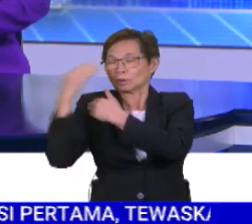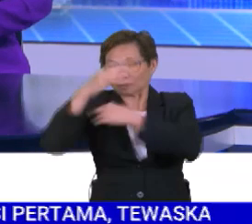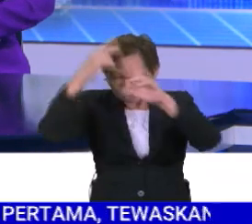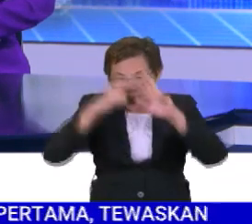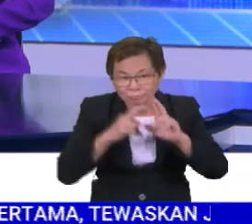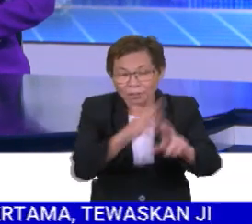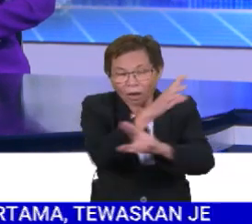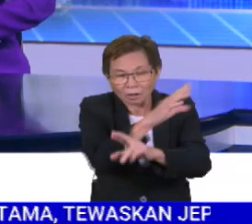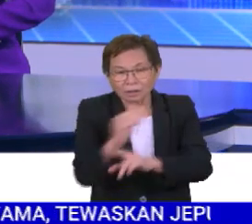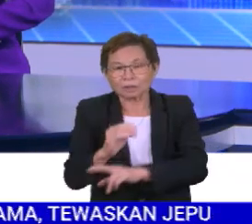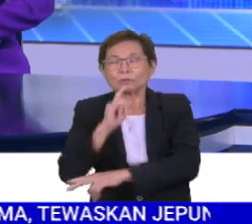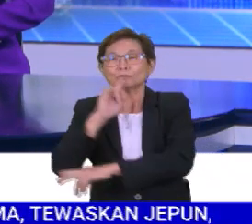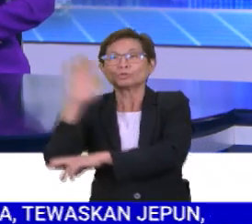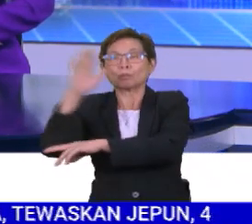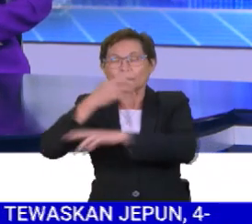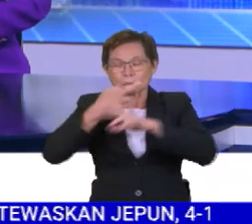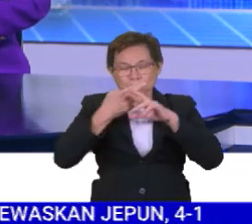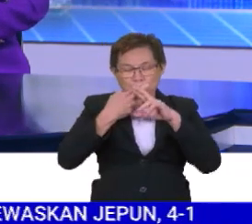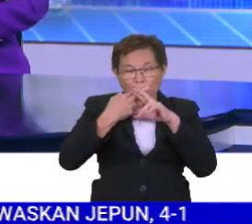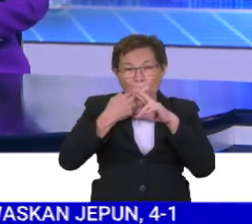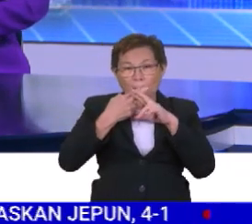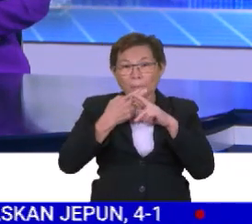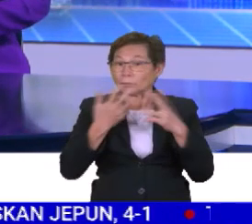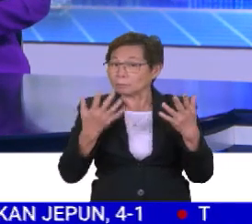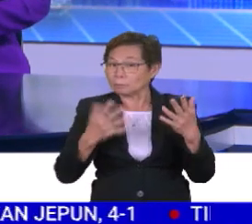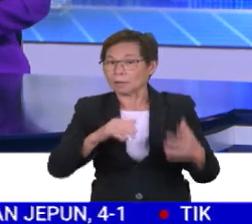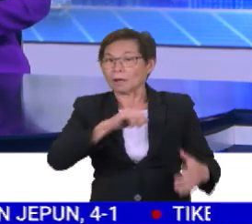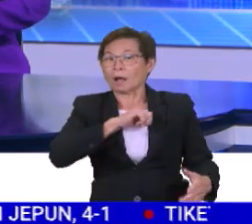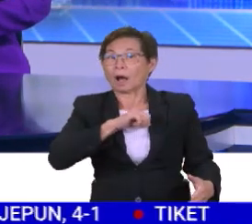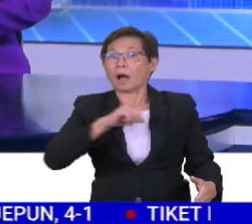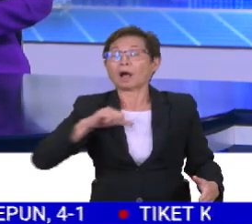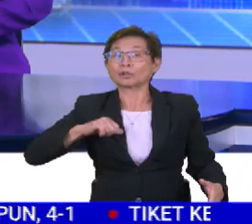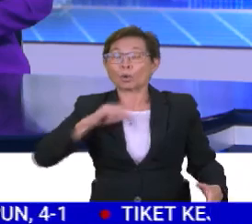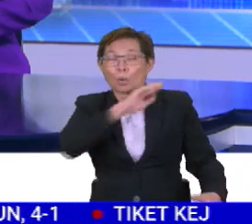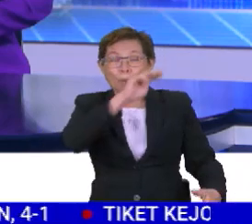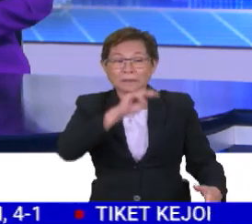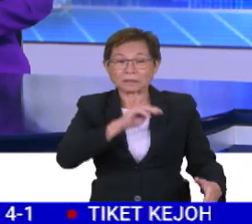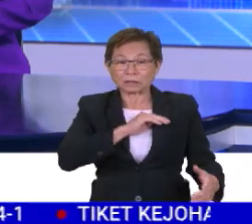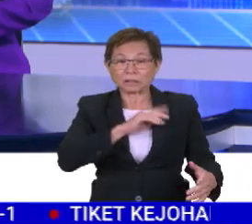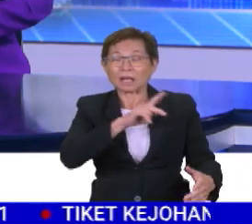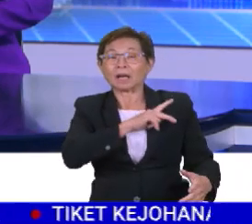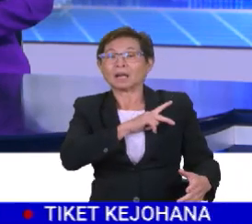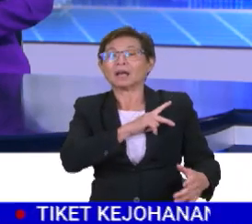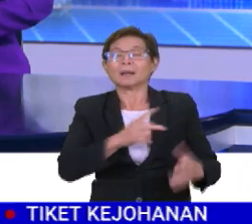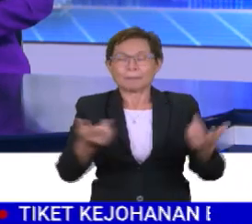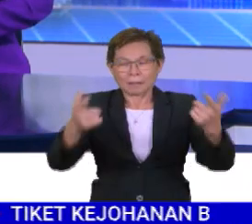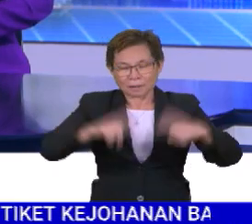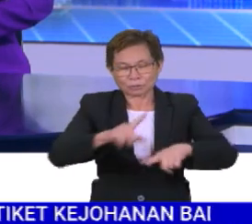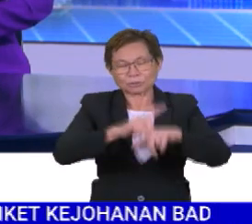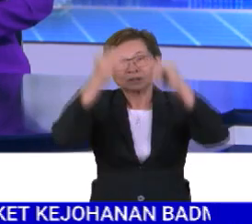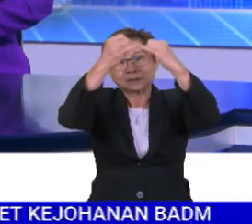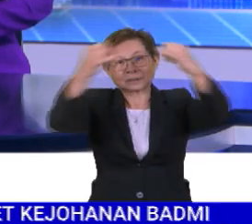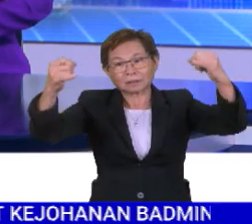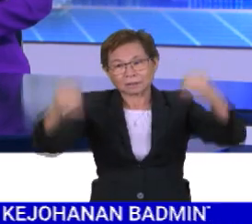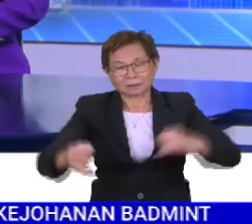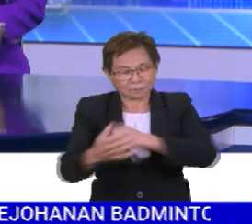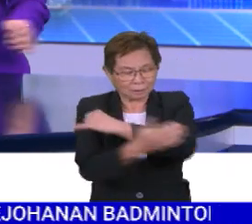setia serta sumpah simpan rahsia sebagai anggota Jemaah Menteri berlangsung di Balai Rong Sri Istana